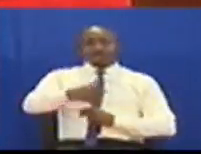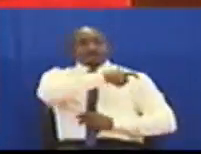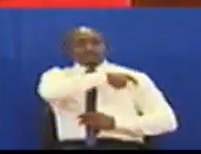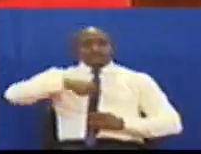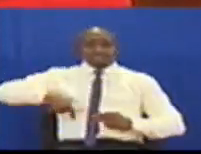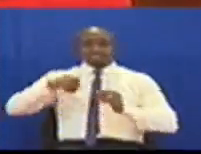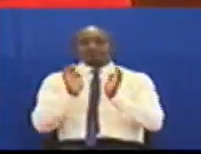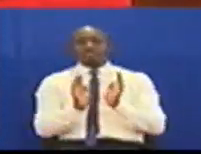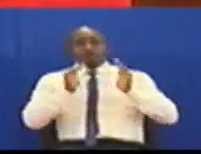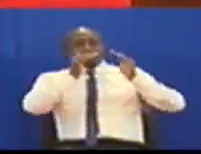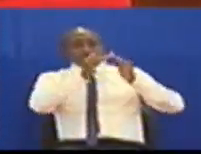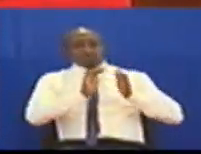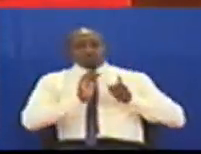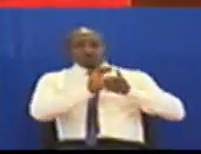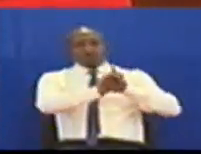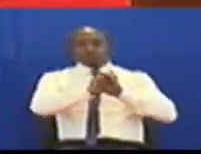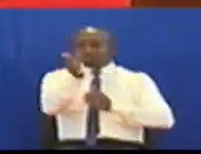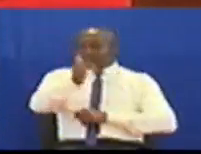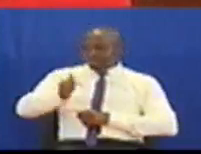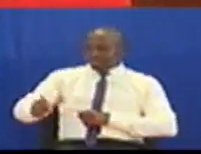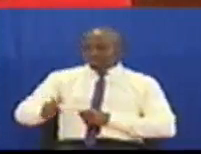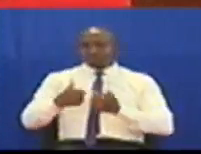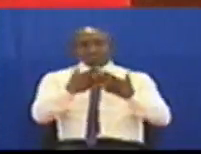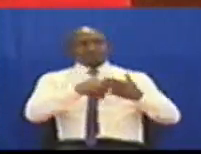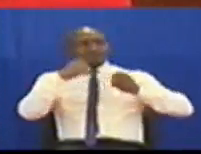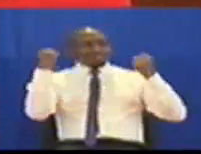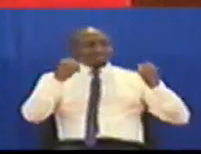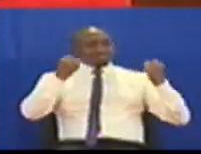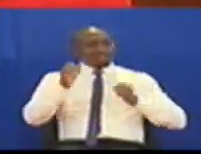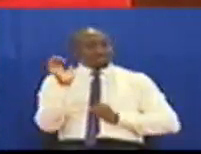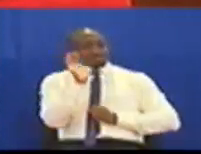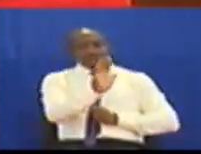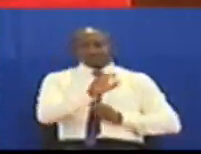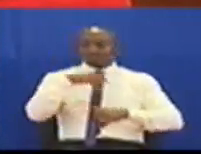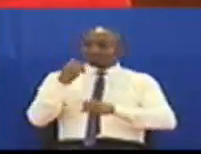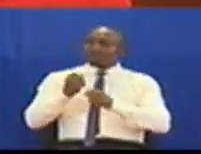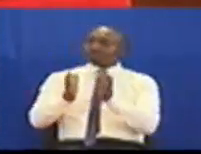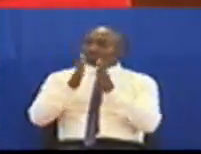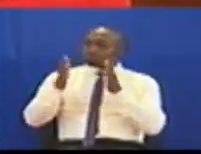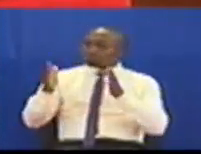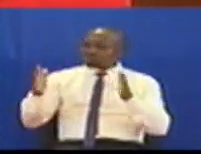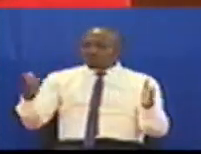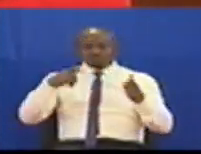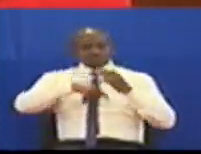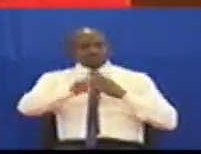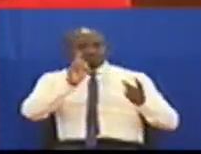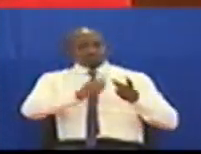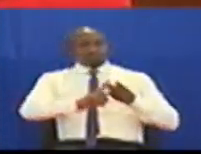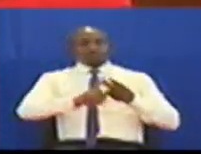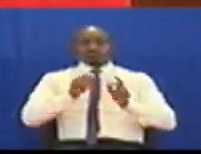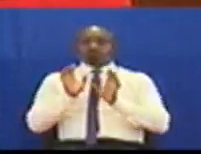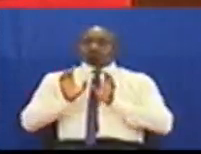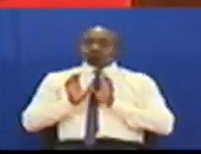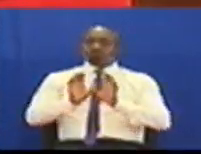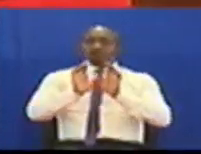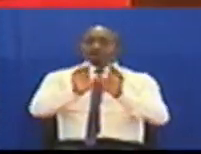Jamhuri ya Muungano wa Tanzania kutokana na jitihada zake. Anafanya kazi kubwa sana katika kusukuma gurudumu